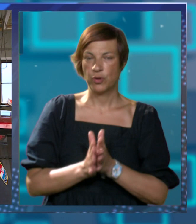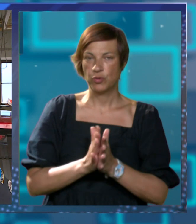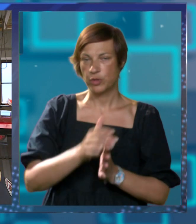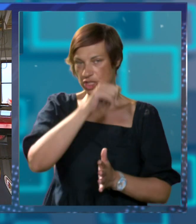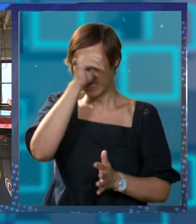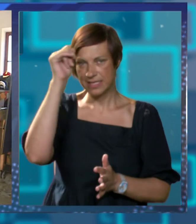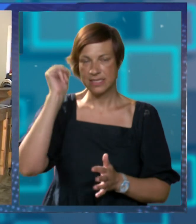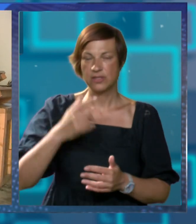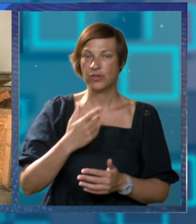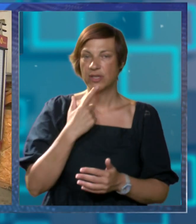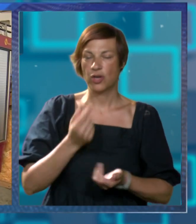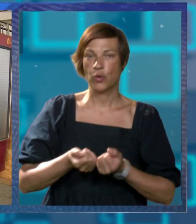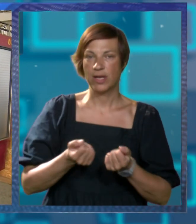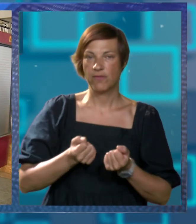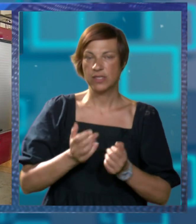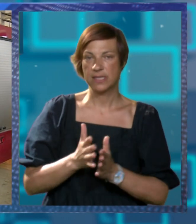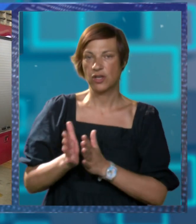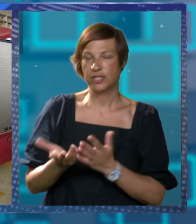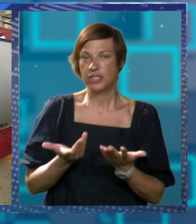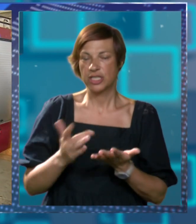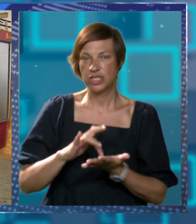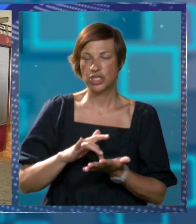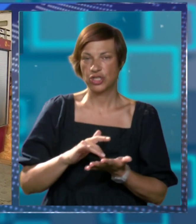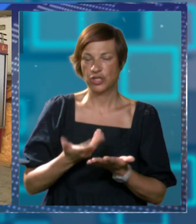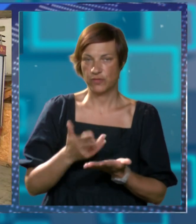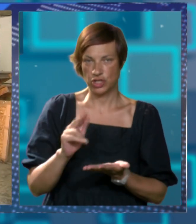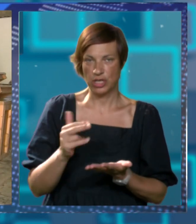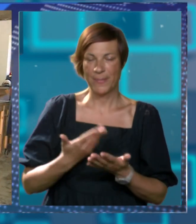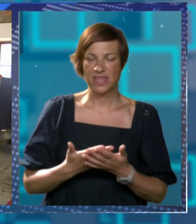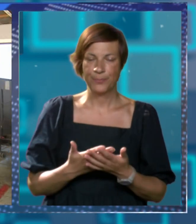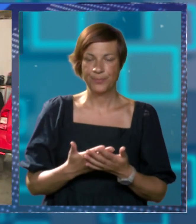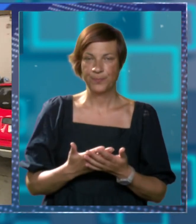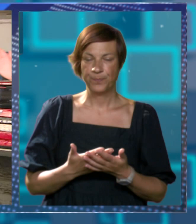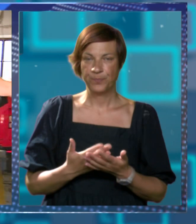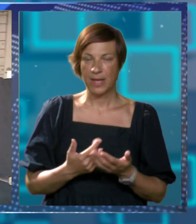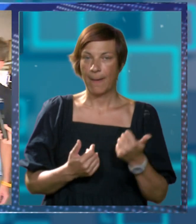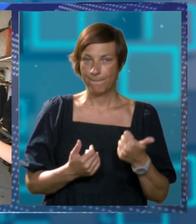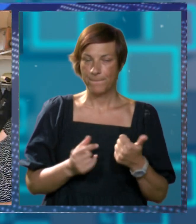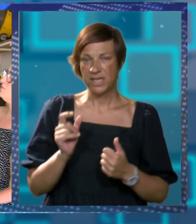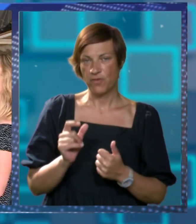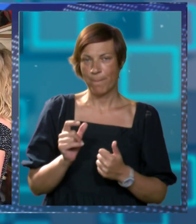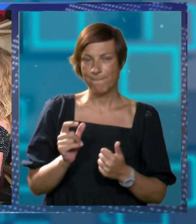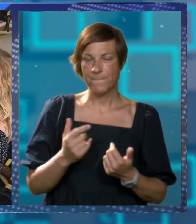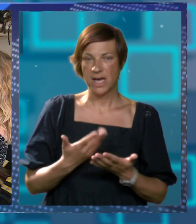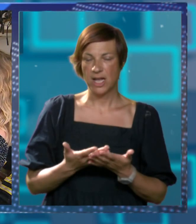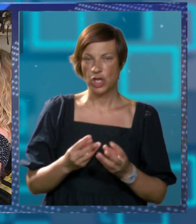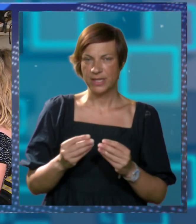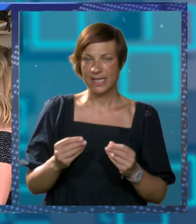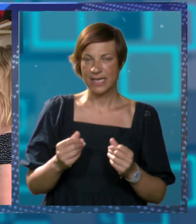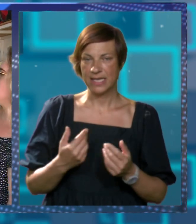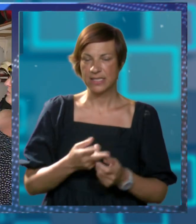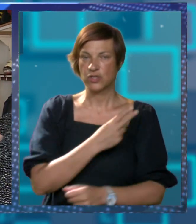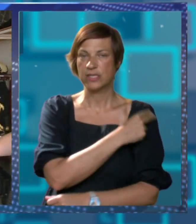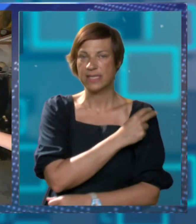protupožarne sezone. Koje vozilo je određeno za što od ovih vozila što ovdje vidimo? Znači ovo tamo prvo malo terenac, to